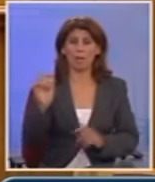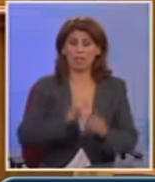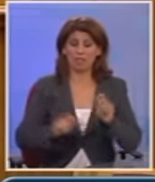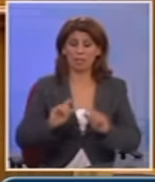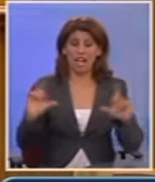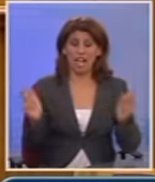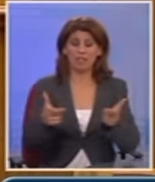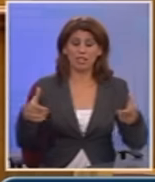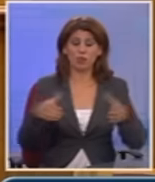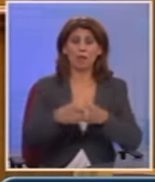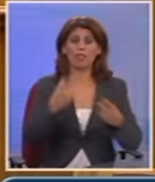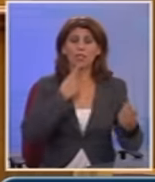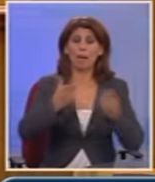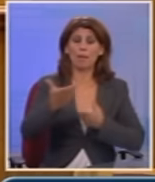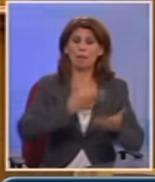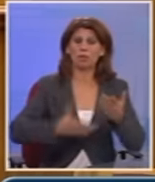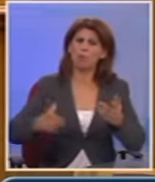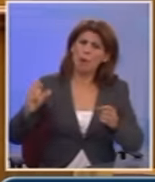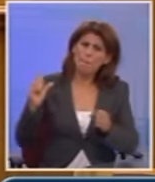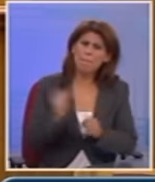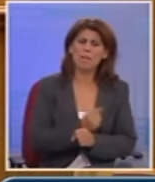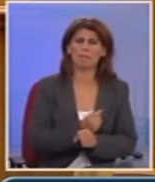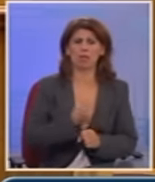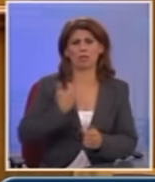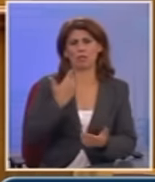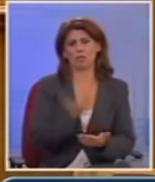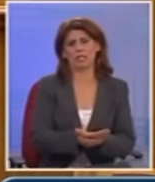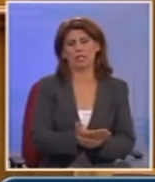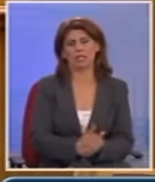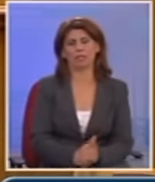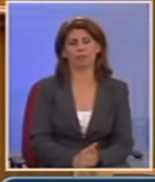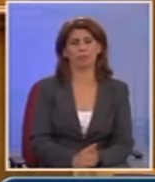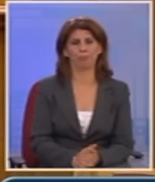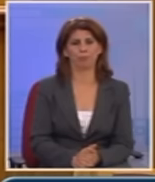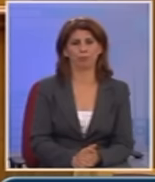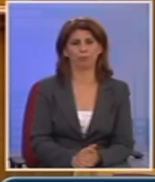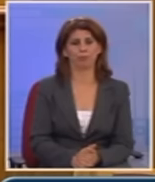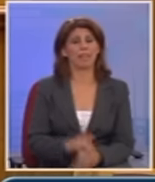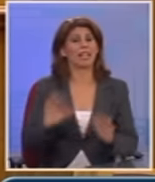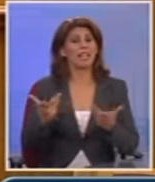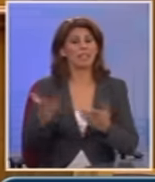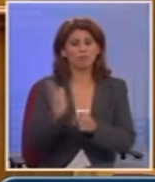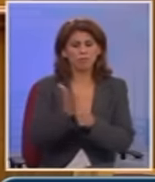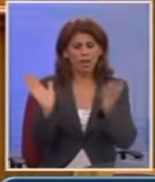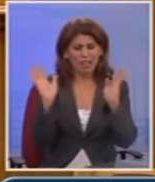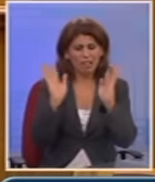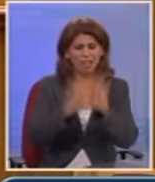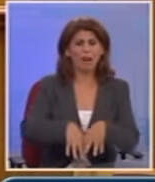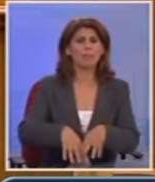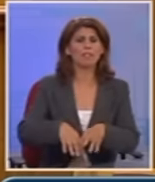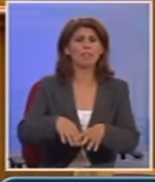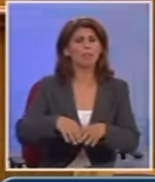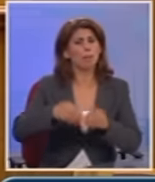ομάδας διαπραγμάτευσης που επίμονα σας έχουμε ζητήσει? Γιατί γκρεμίσατε κάθε